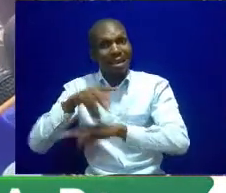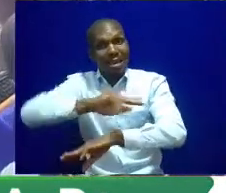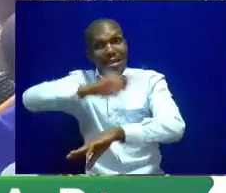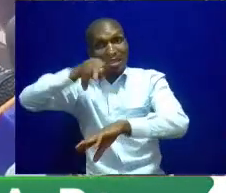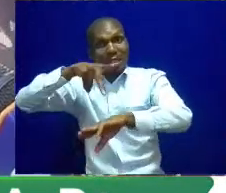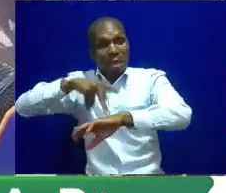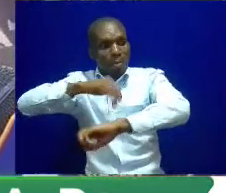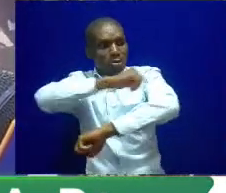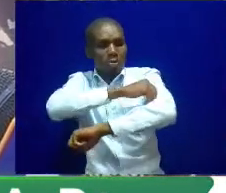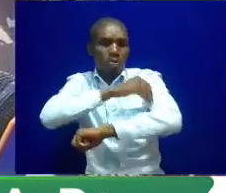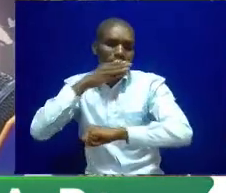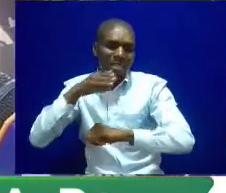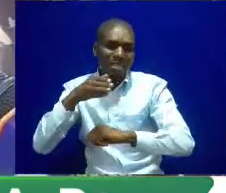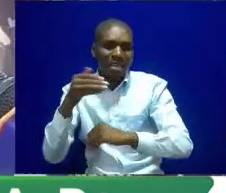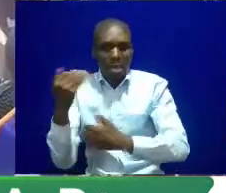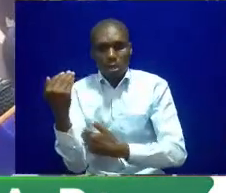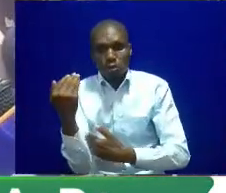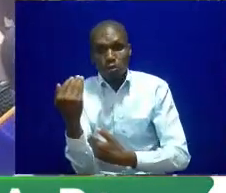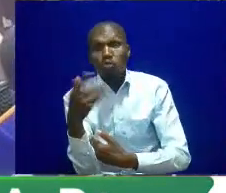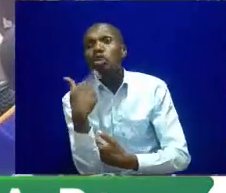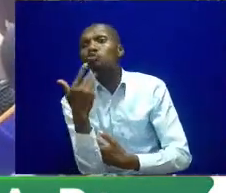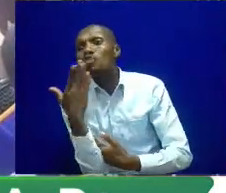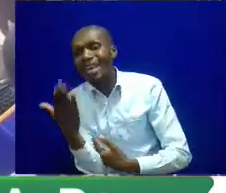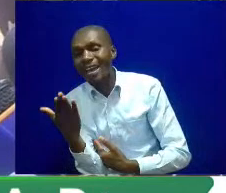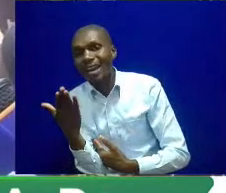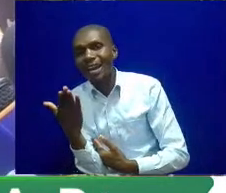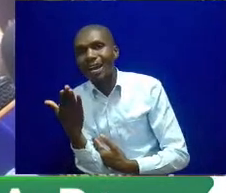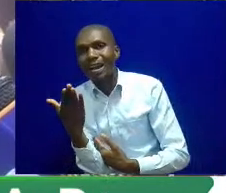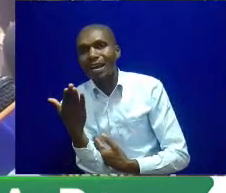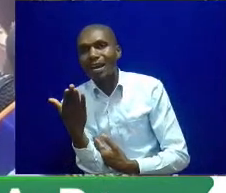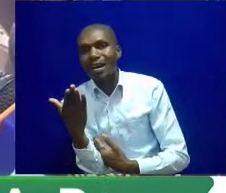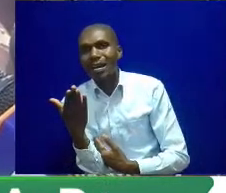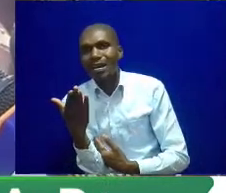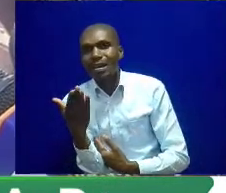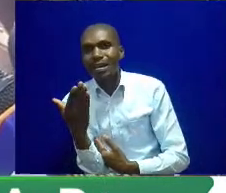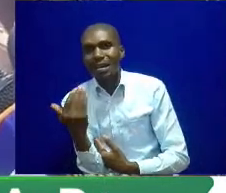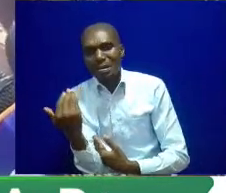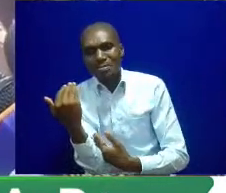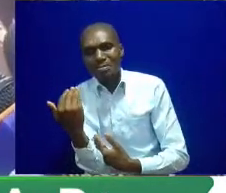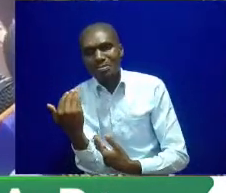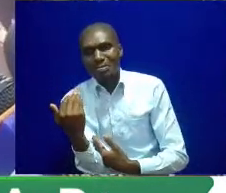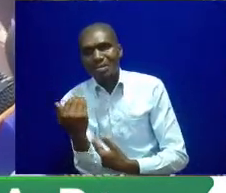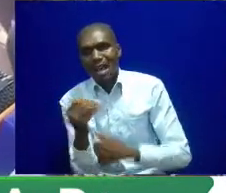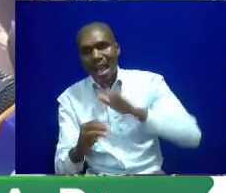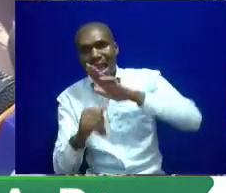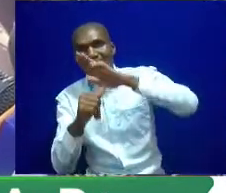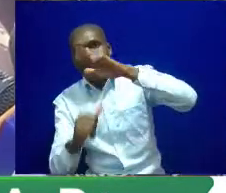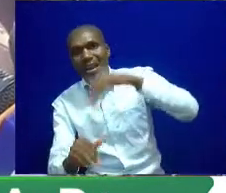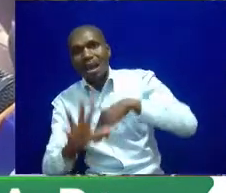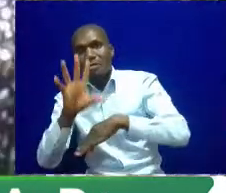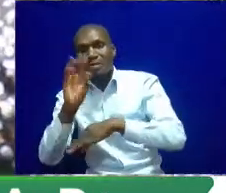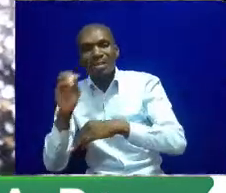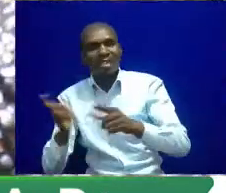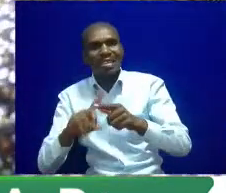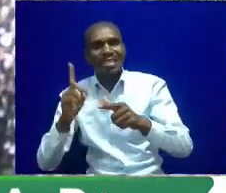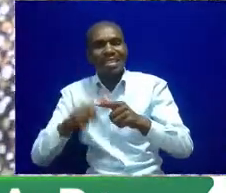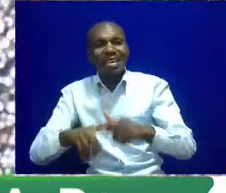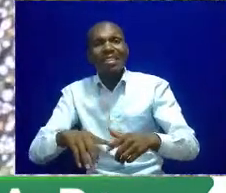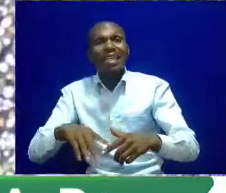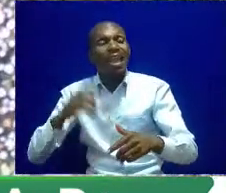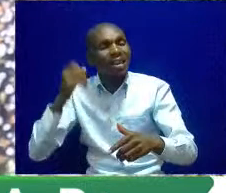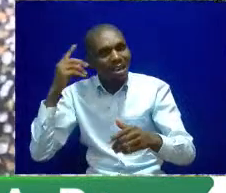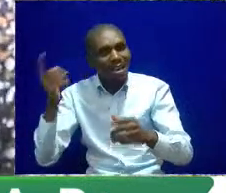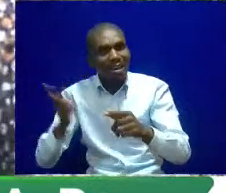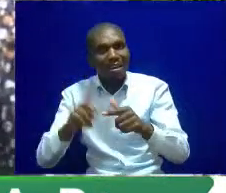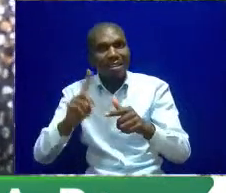shule, wale wanafunzi ambao wako hapa, ingawaje ni wapi? Ni chini ya 50 na hao watie maanani. Oyo kabeire